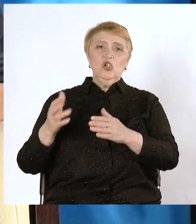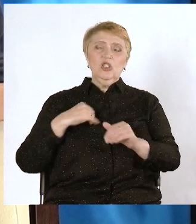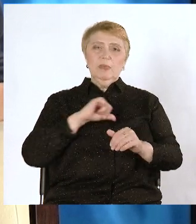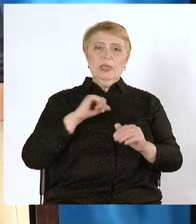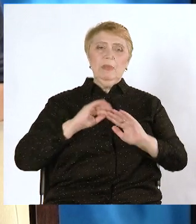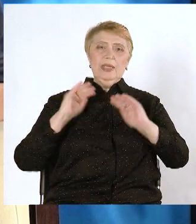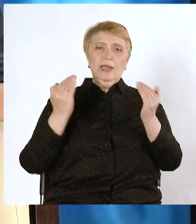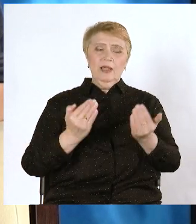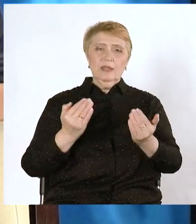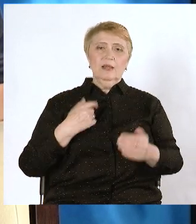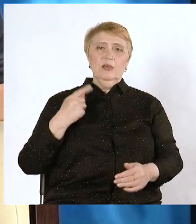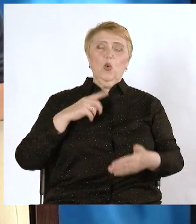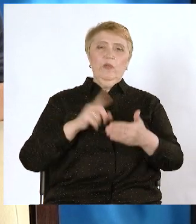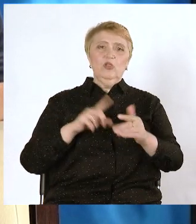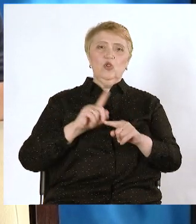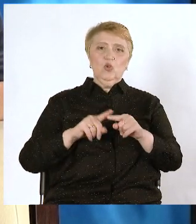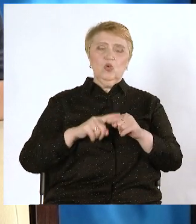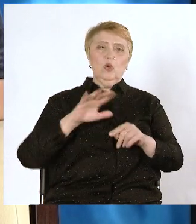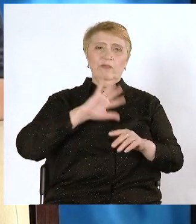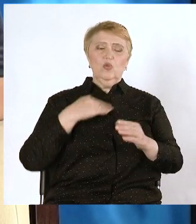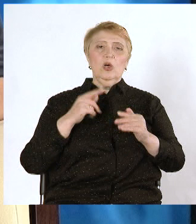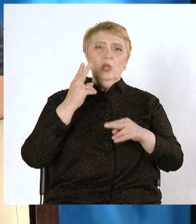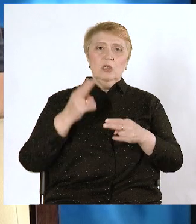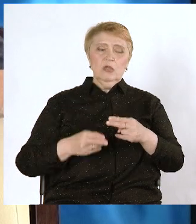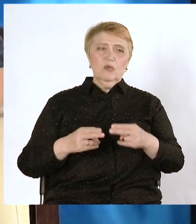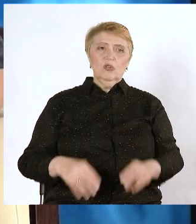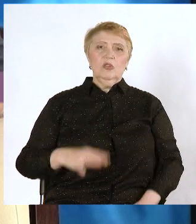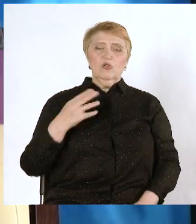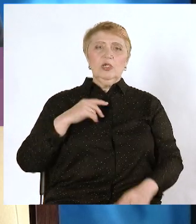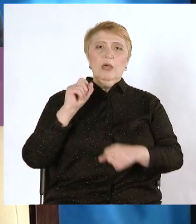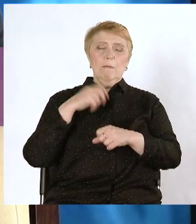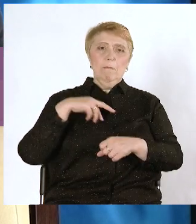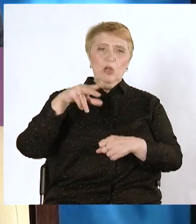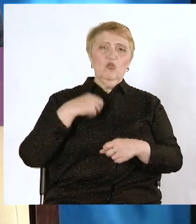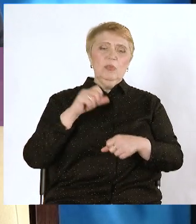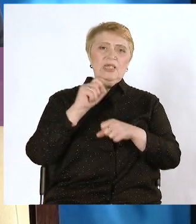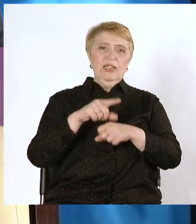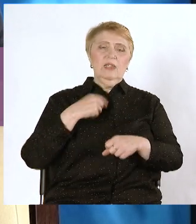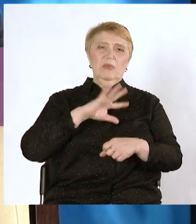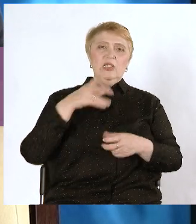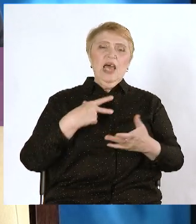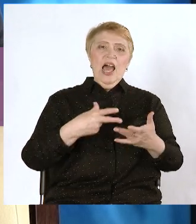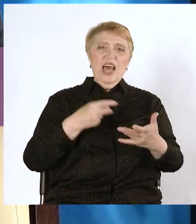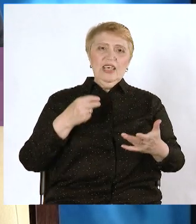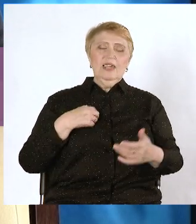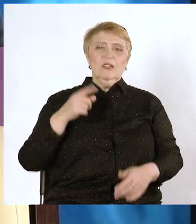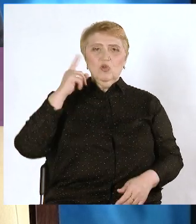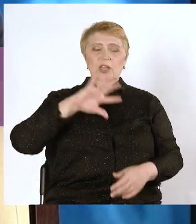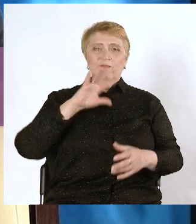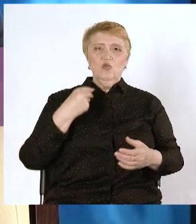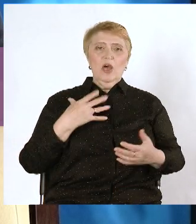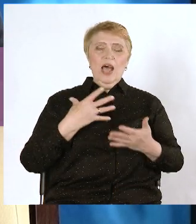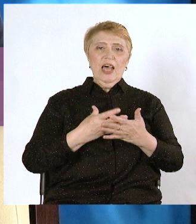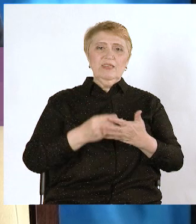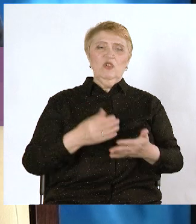я уверена что он закончится и будем на нижележащие время пойдем сдадим дружно анализы и узнаем создание свое здоровье это касается не только людей